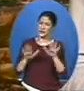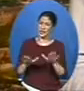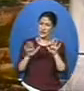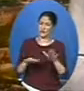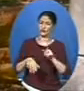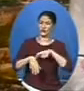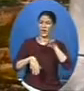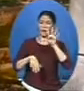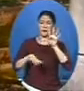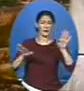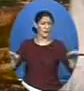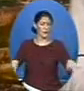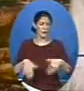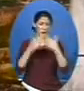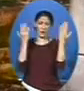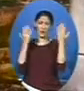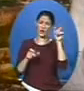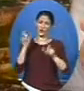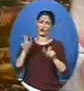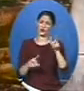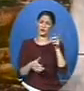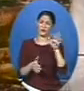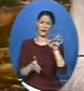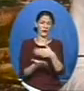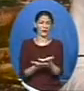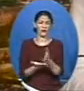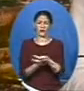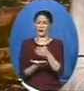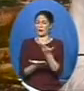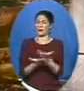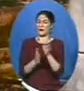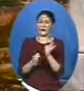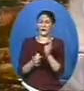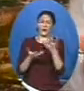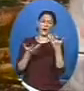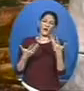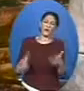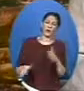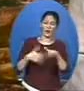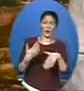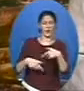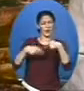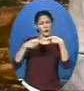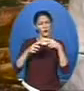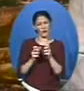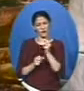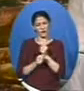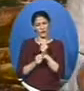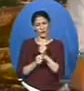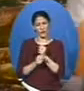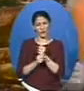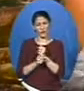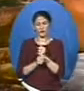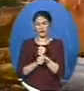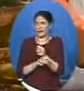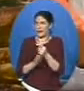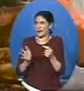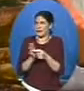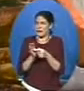4 בבוקר מדיר שינה מעיניהם של אנשים, עושה אותם עייפים במהלך יום העבודה, ואין סיבה והצדקה מיוחדת שאם